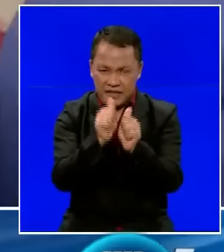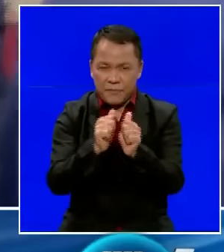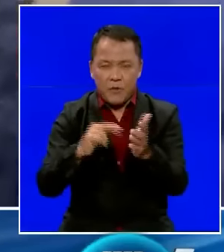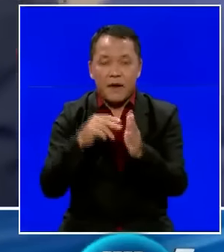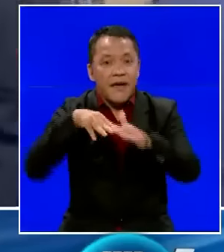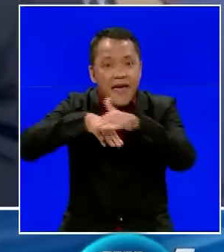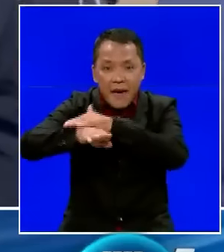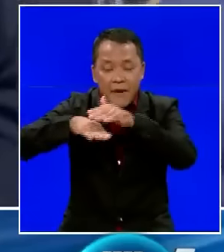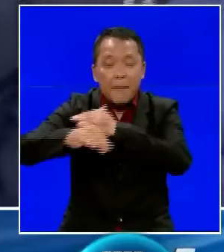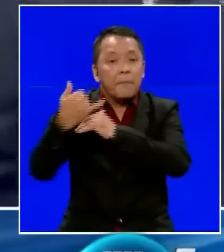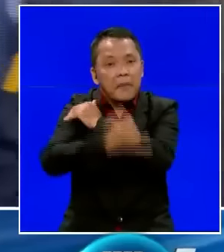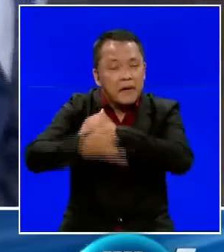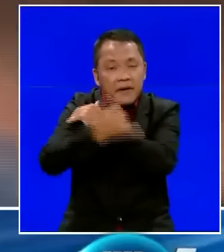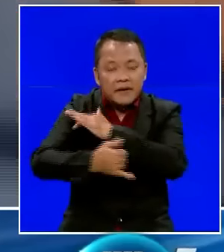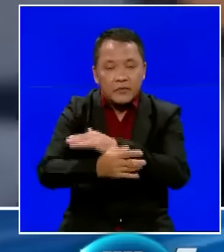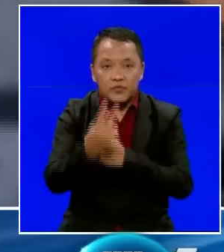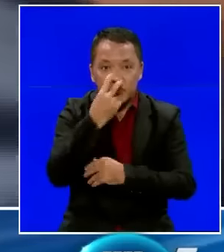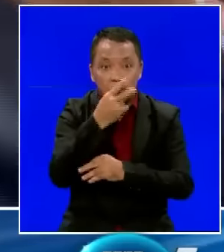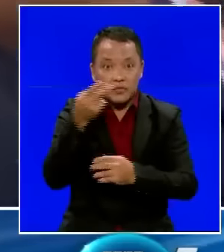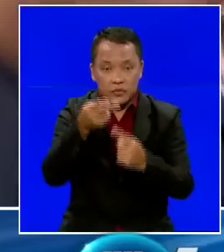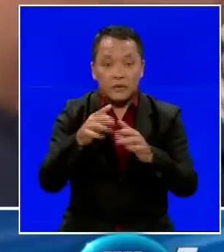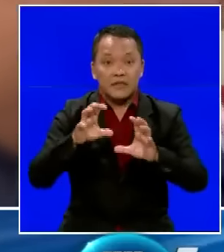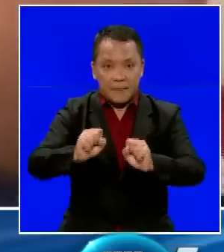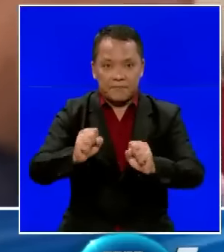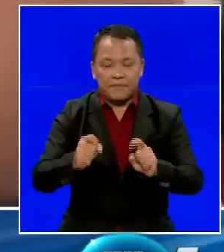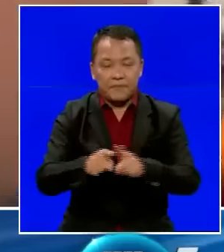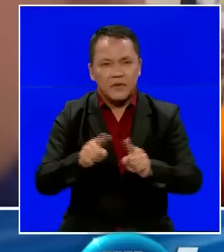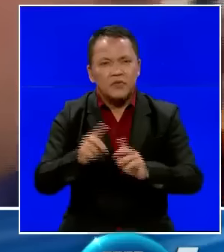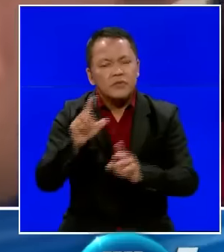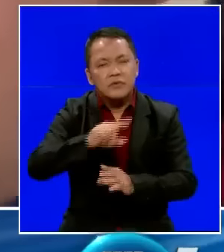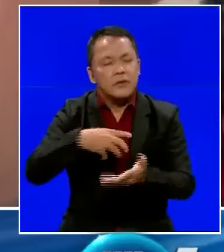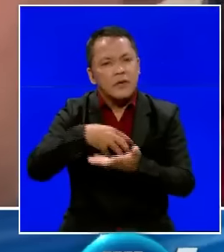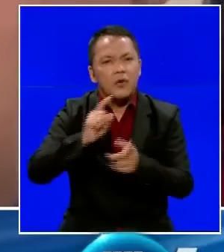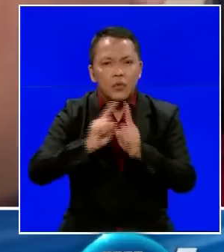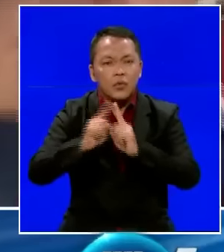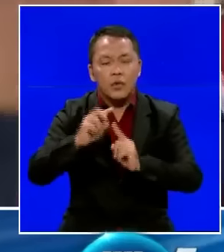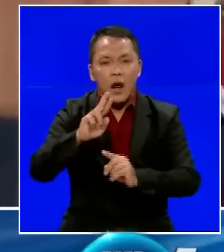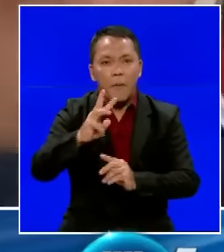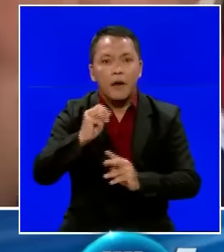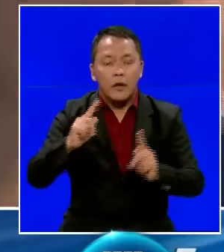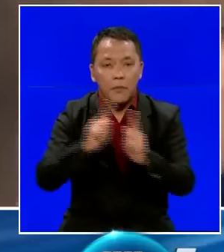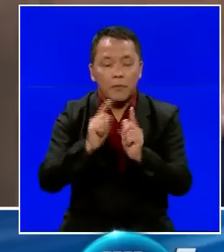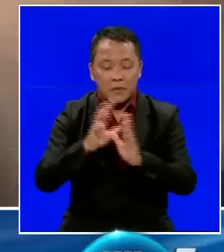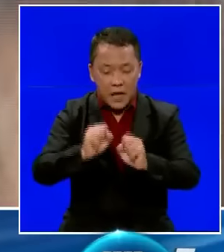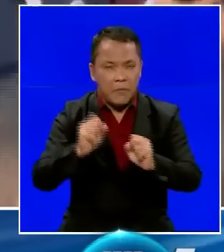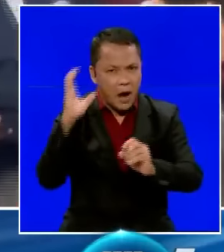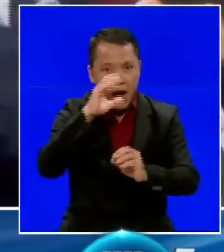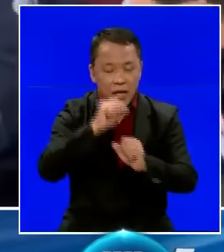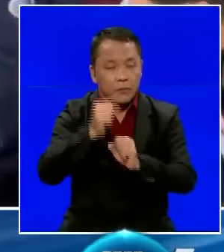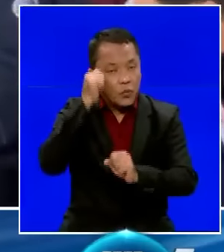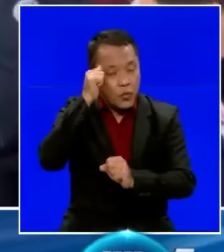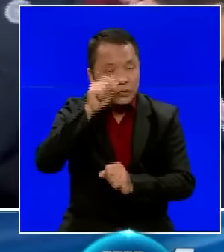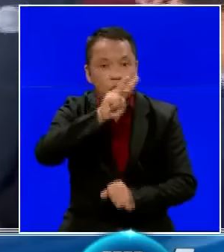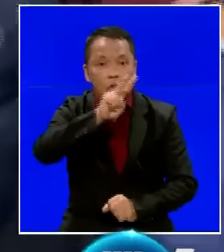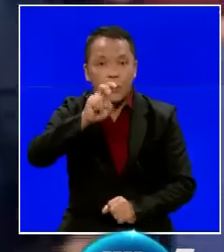าหนีกันไปไกลขนาดนี้อ่ะเดี๋ยวดูบรรยากาศช่วงนี้ก่อนเลยไหมฮะว่าเป็นยังไงตอนที่ได้พบกับรัฐมนตรีเพราะว่าตามตัวกันมาเนี่ยโอ้200กว่าวันแล้วด้ว